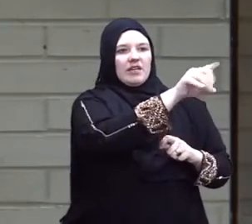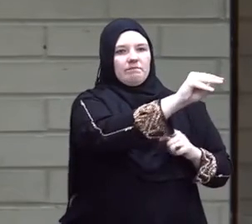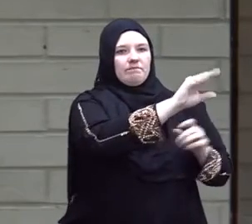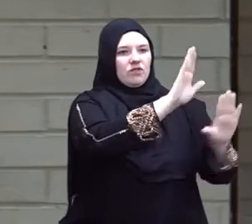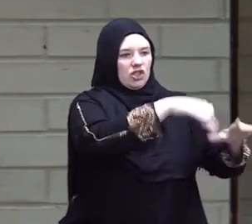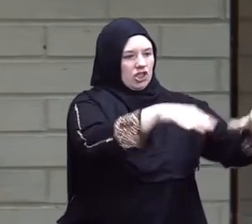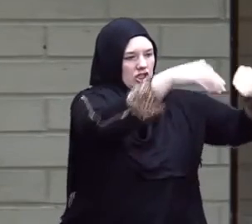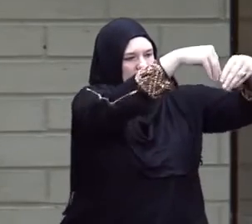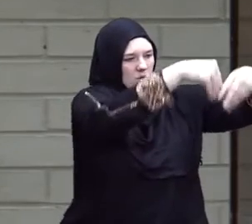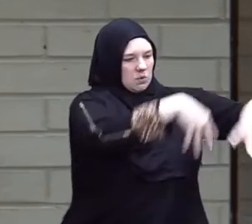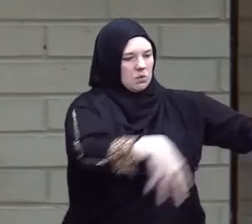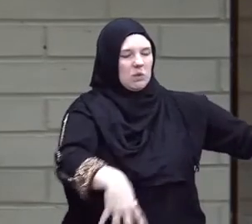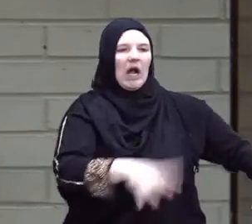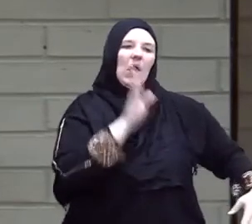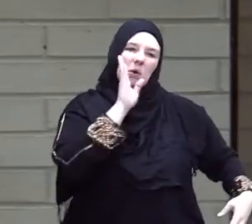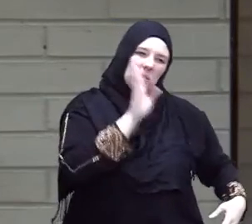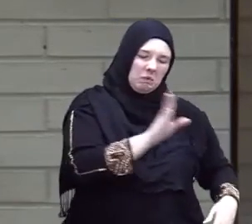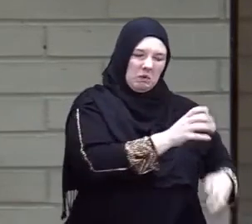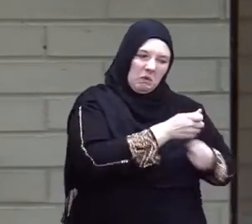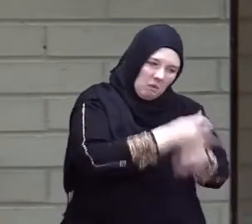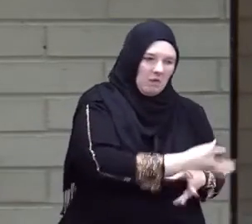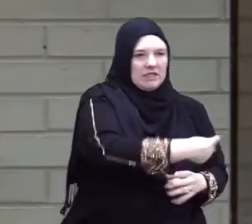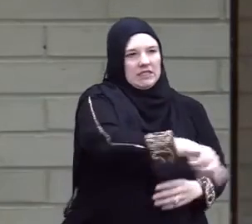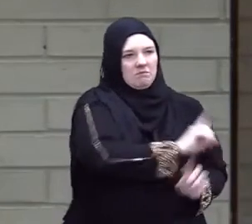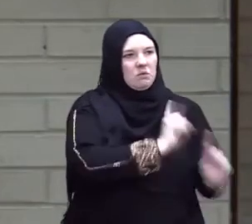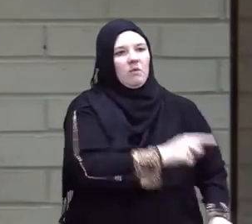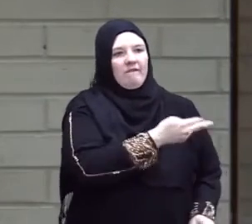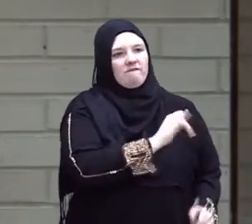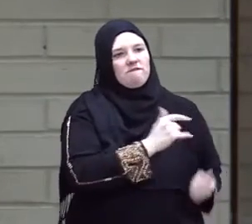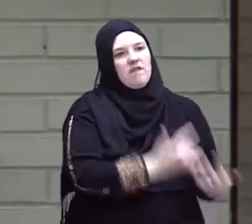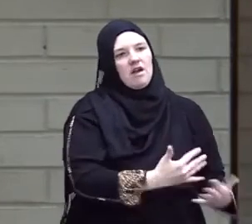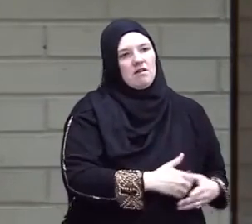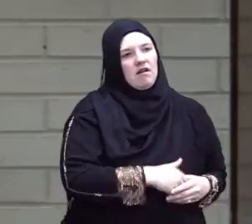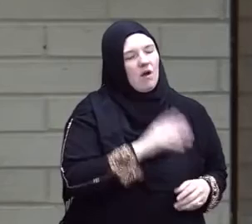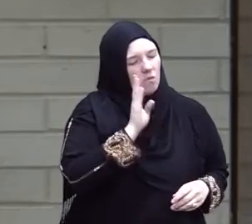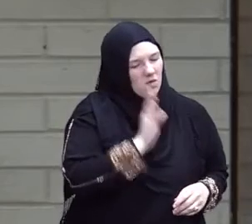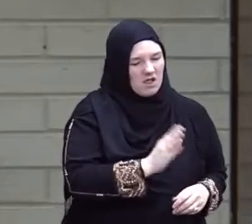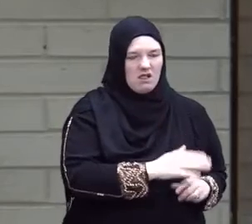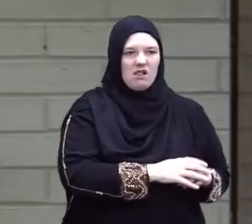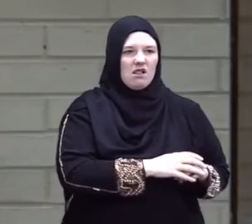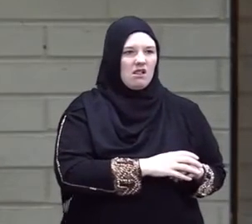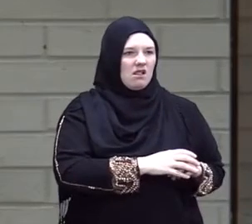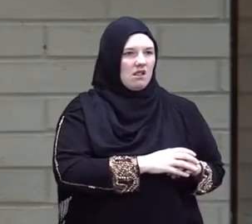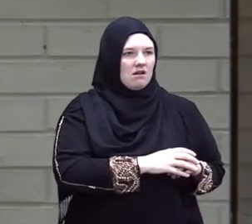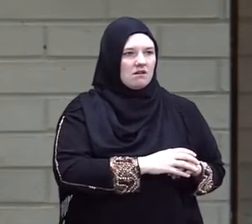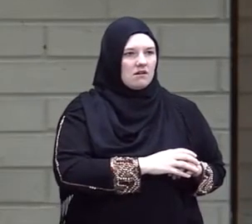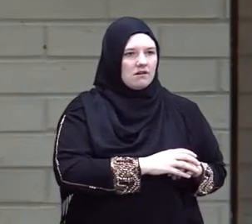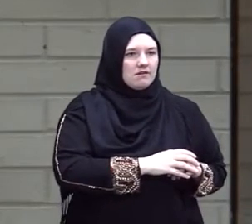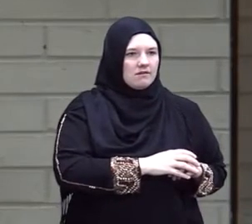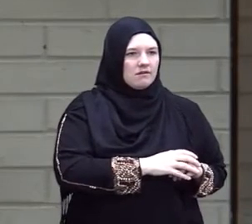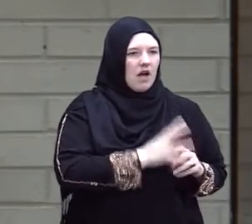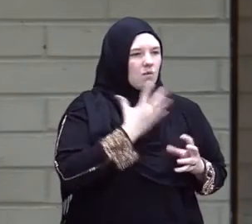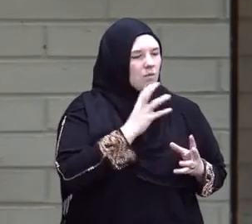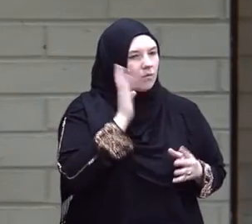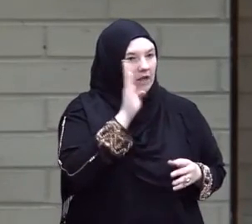his children. They will be manipulated. لَأَحْتَنِكَنَّ ذُرِّيَّتَهُ. I will chew them up.